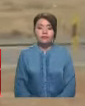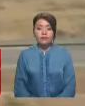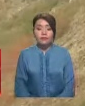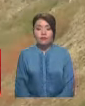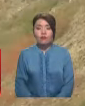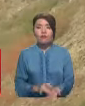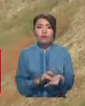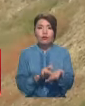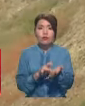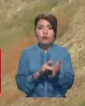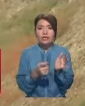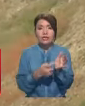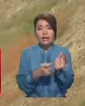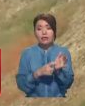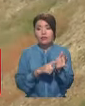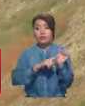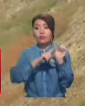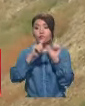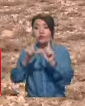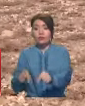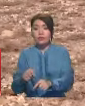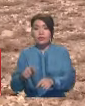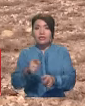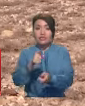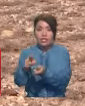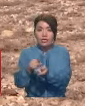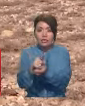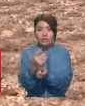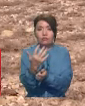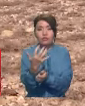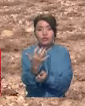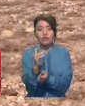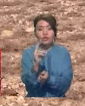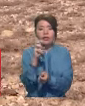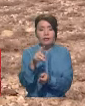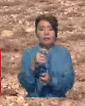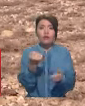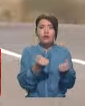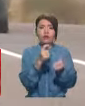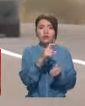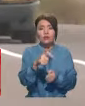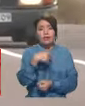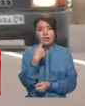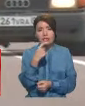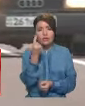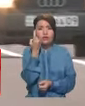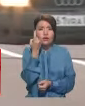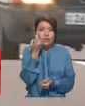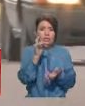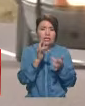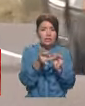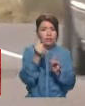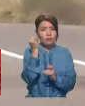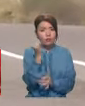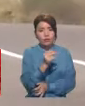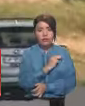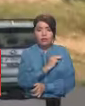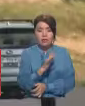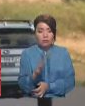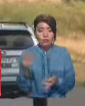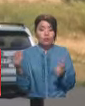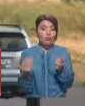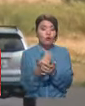Путешествие из Караганды в Жезказган более 500 километров. Автомобилисты часто жалуются на отсутствие сотовой и интернет-связи. Хорошая новость.